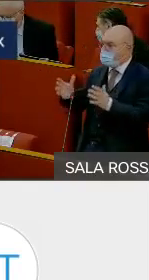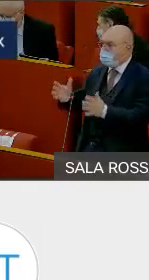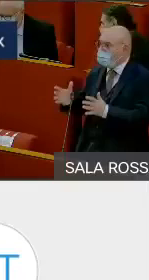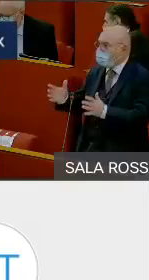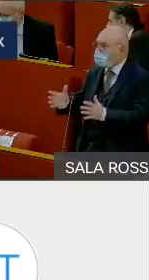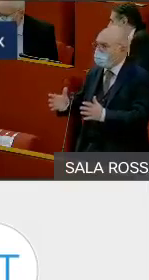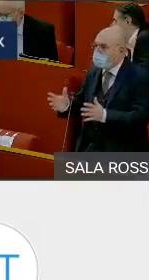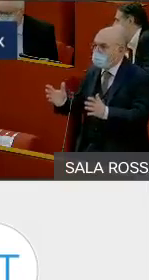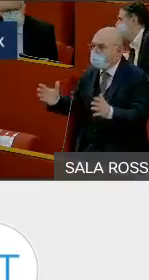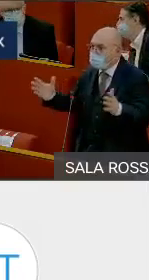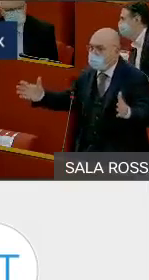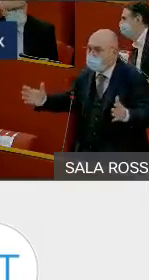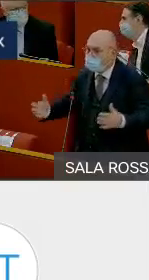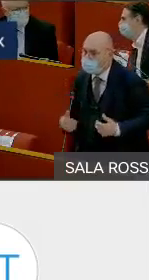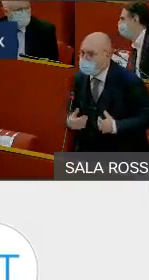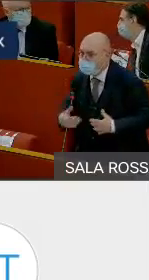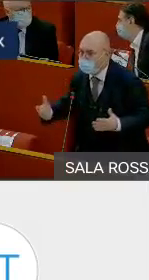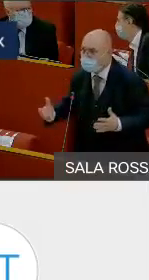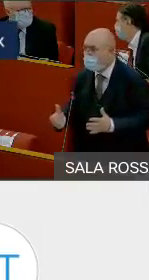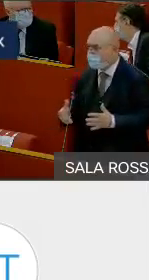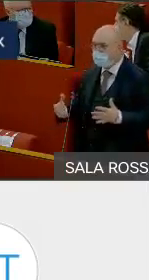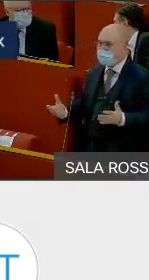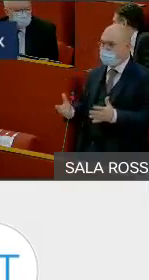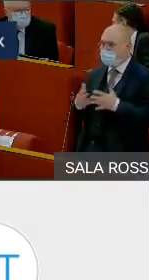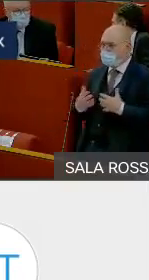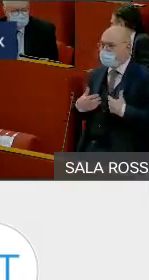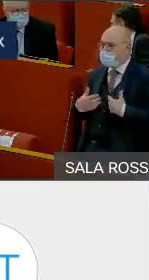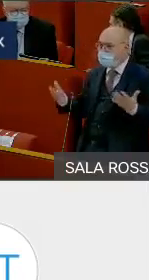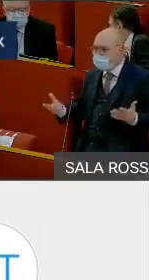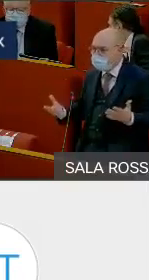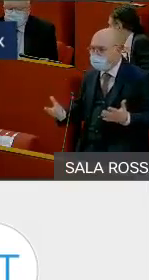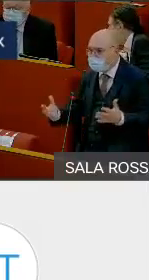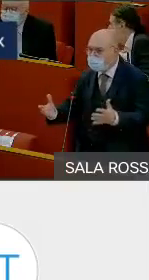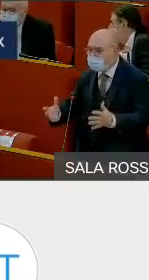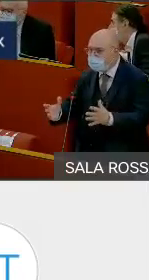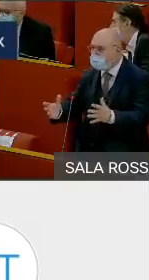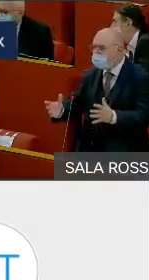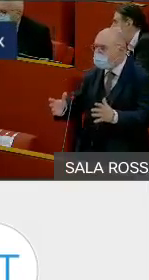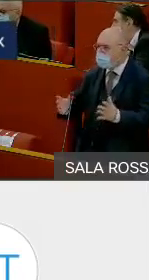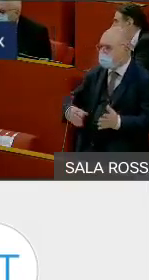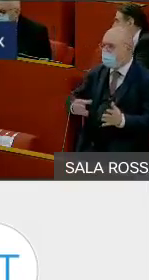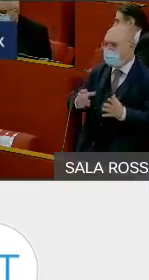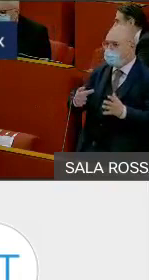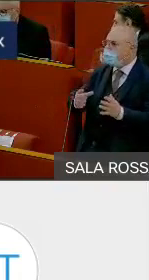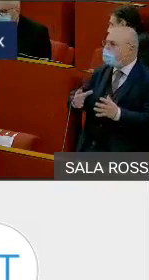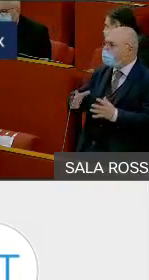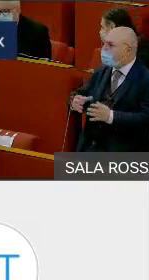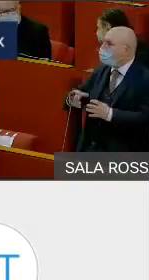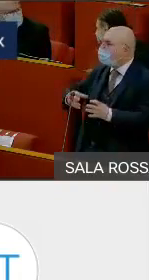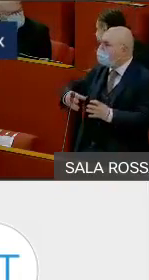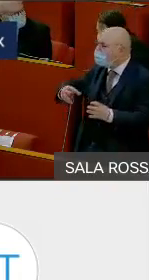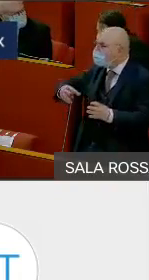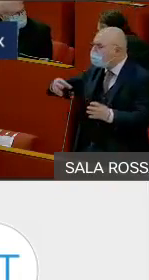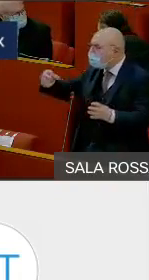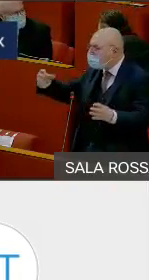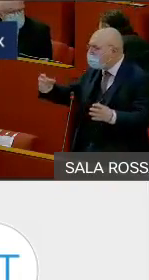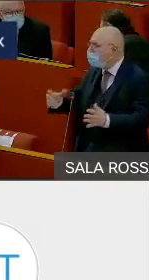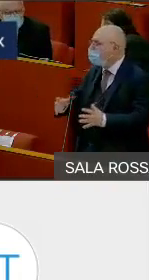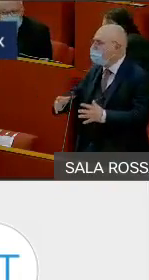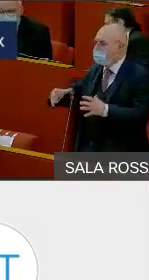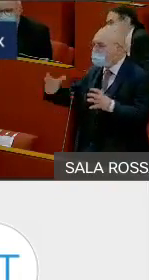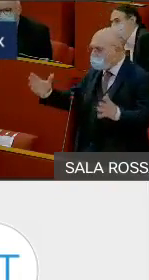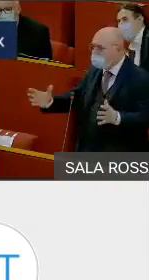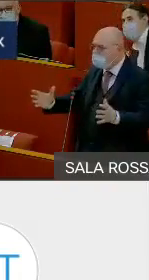re di coordinamento paesistico era un democristiano non un trinariciuto comunista come made conseguenza diciamo che erano valori culturali